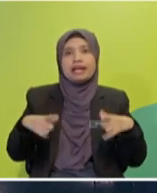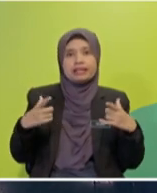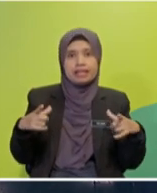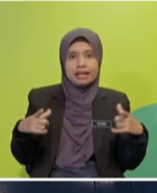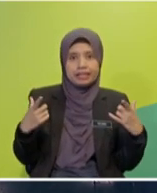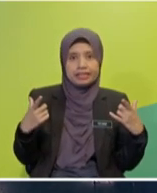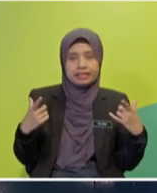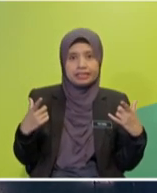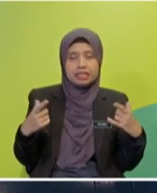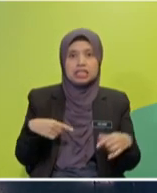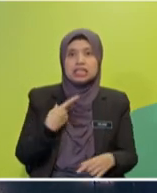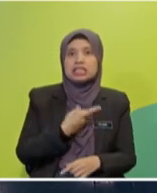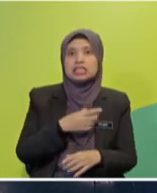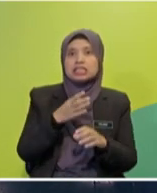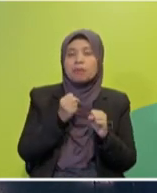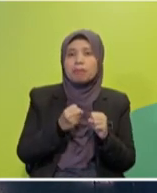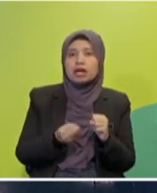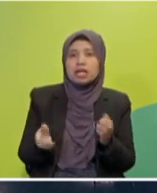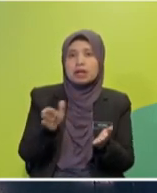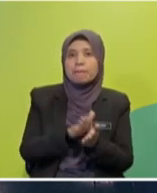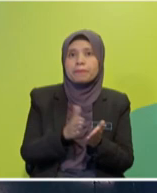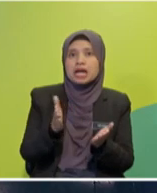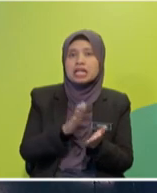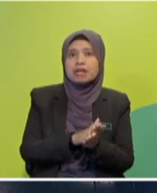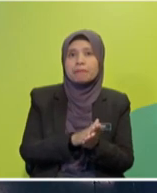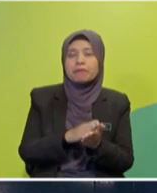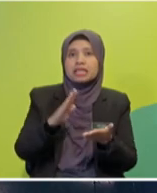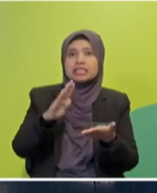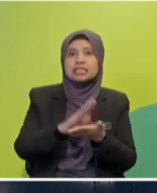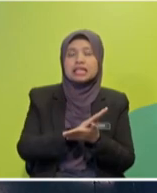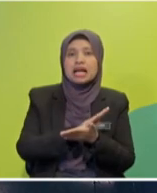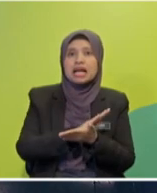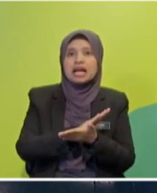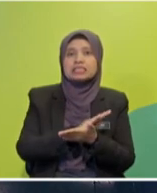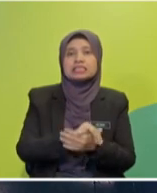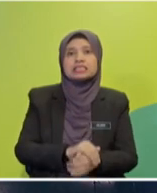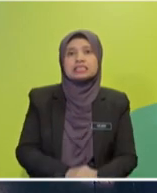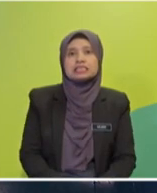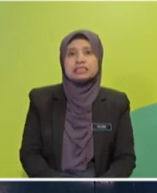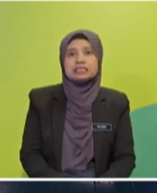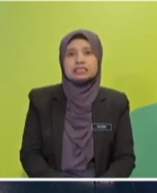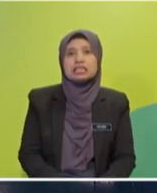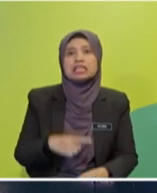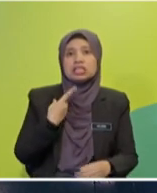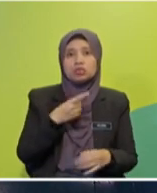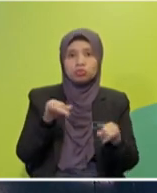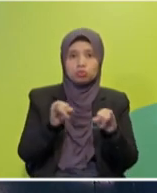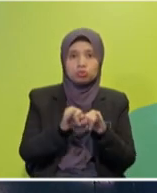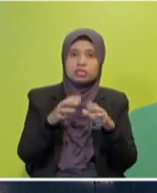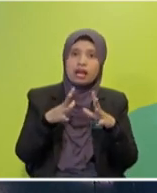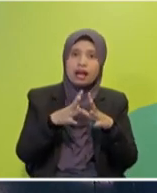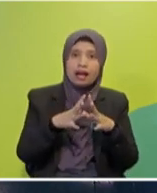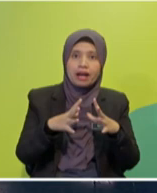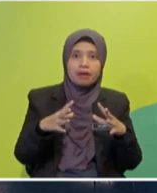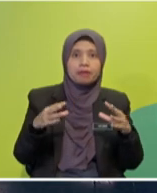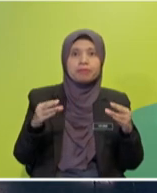saya rasa menarik cikgu, kita dapat lipat-lipat kertas. Kita buat projek origami bersama-sama tadi ya. Dan dengan itu kita juga sudah sampai ke